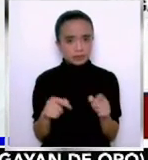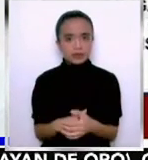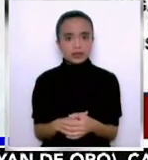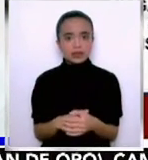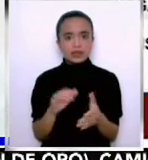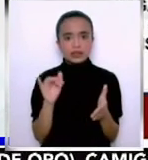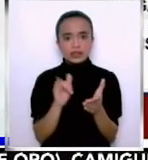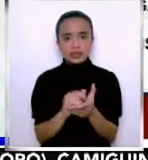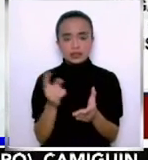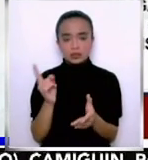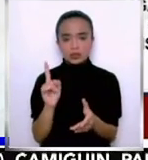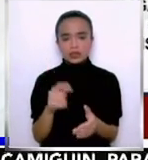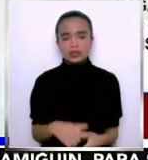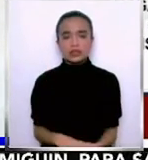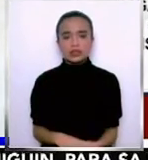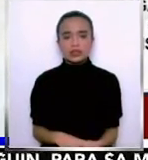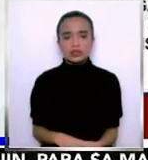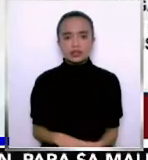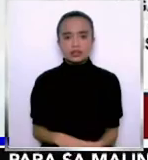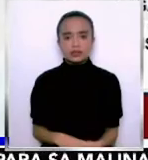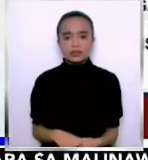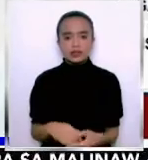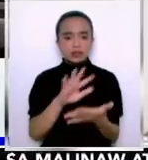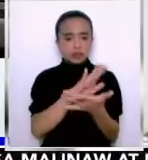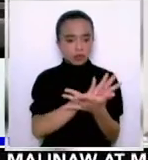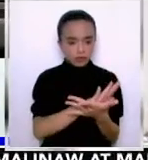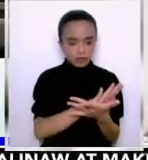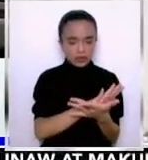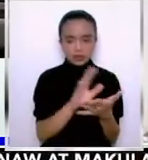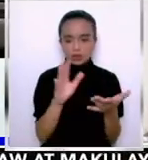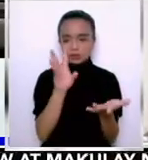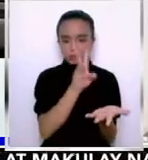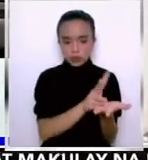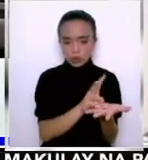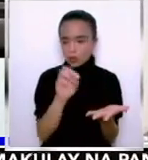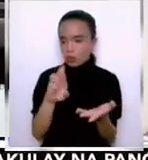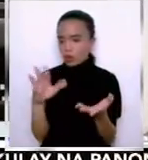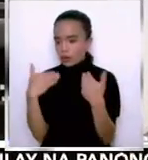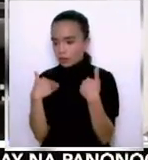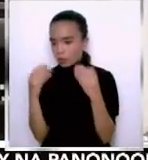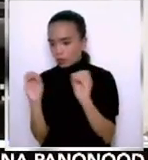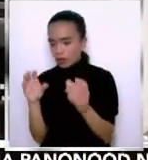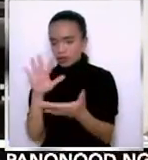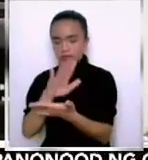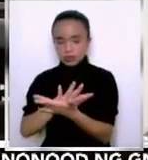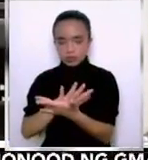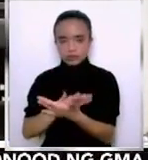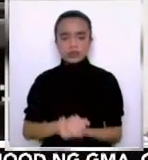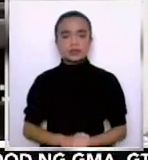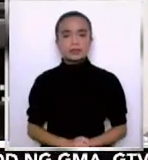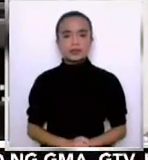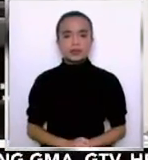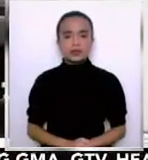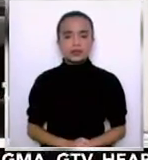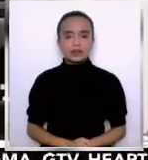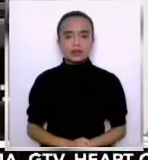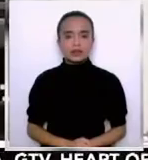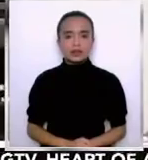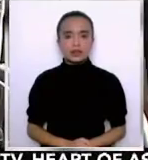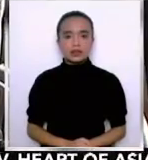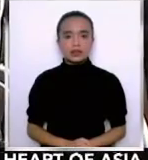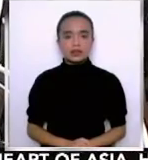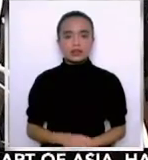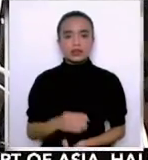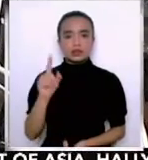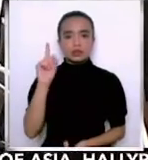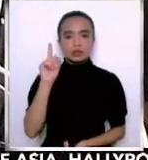naman po yan from COVID areas or non-COVID areas. Isa pang problema ang hindi pa raw natatanggap na one COVID allowance o